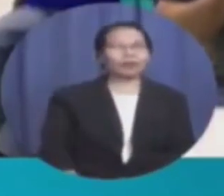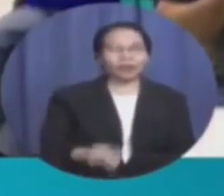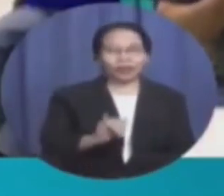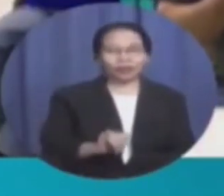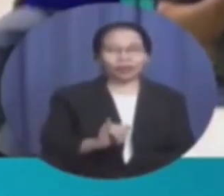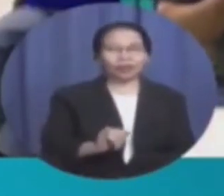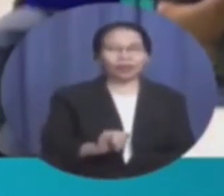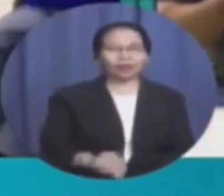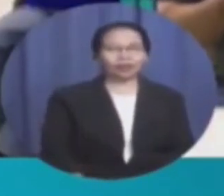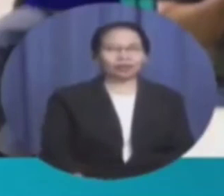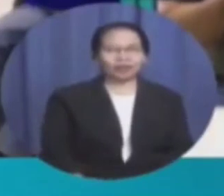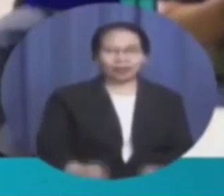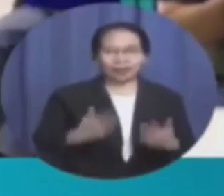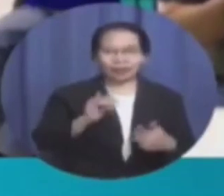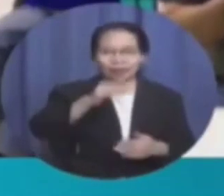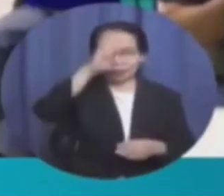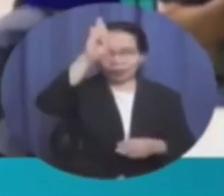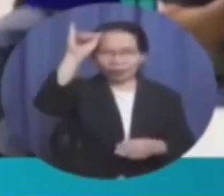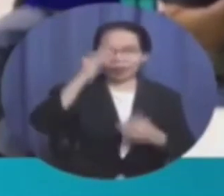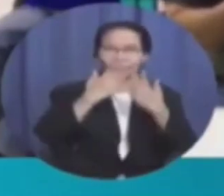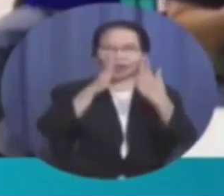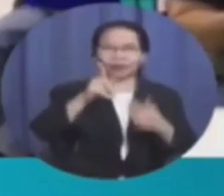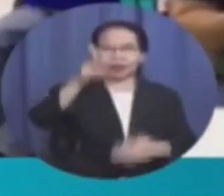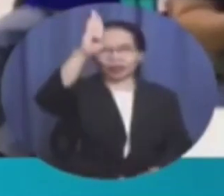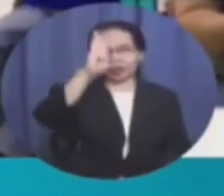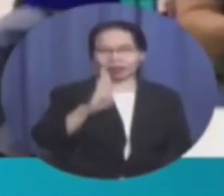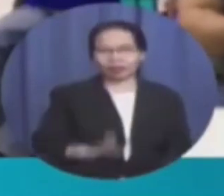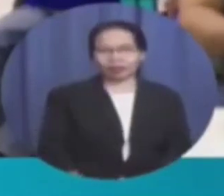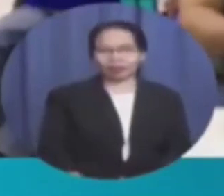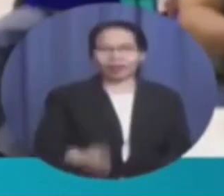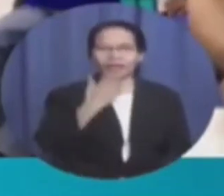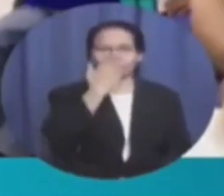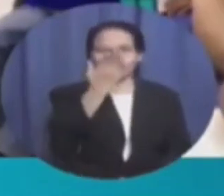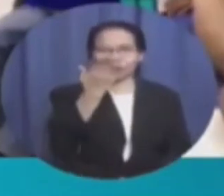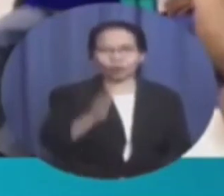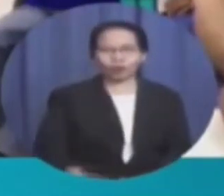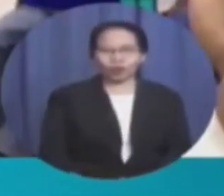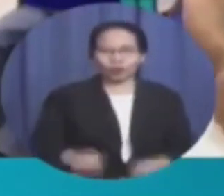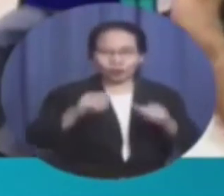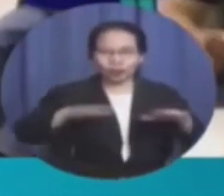Opo, Brother Eli, salamat po sa Diyos. Salamat. Asyahan kanawa ng Diyos.